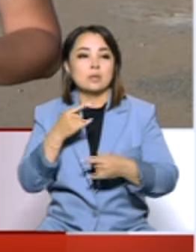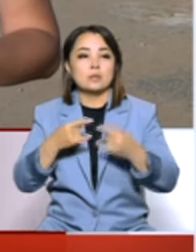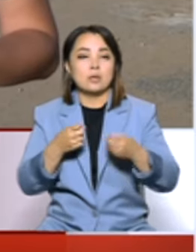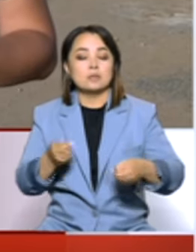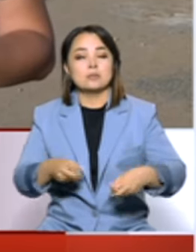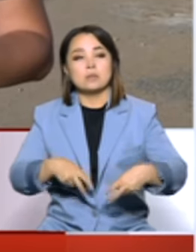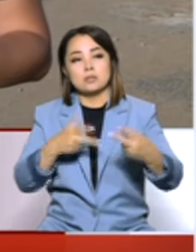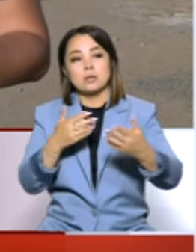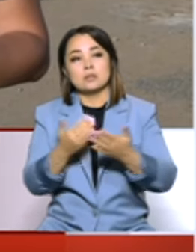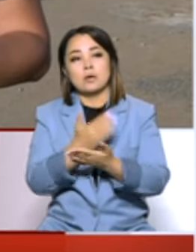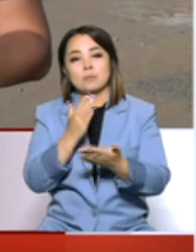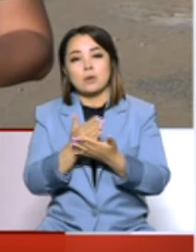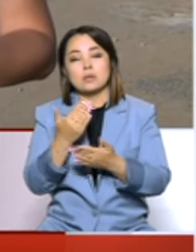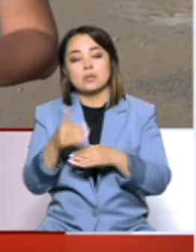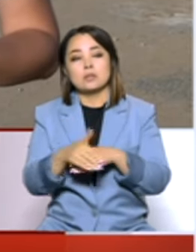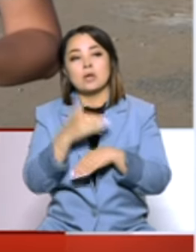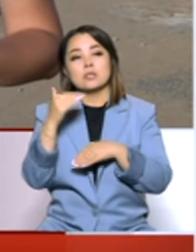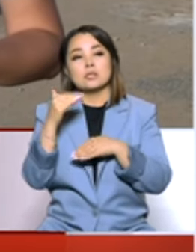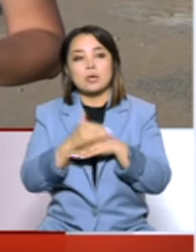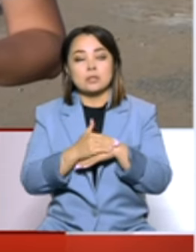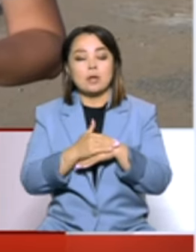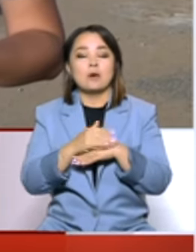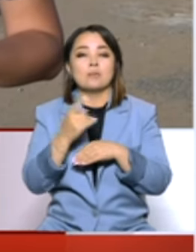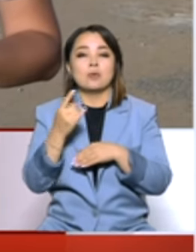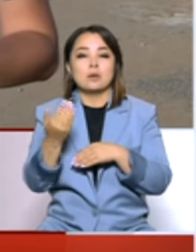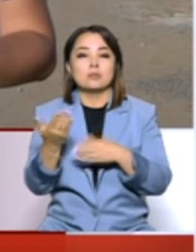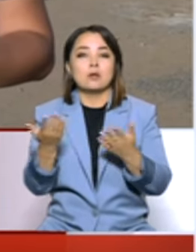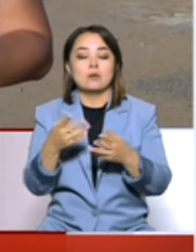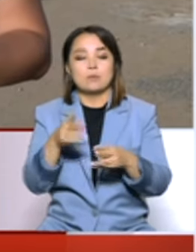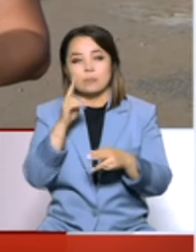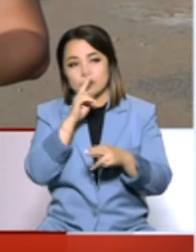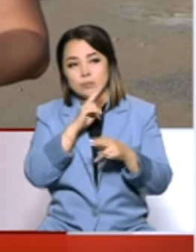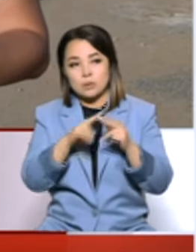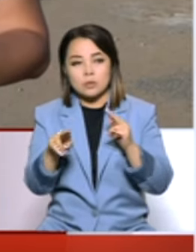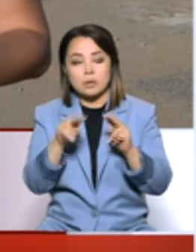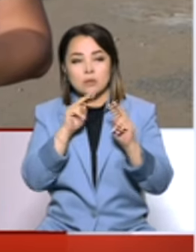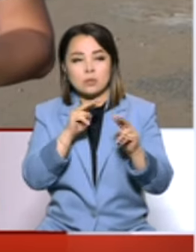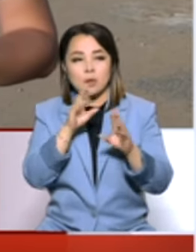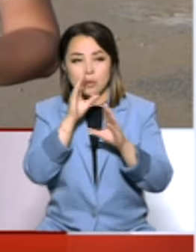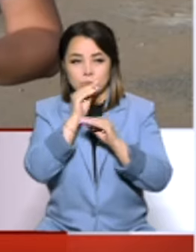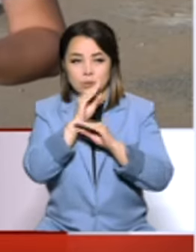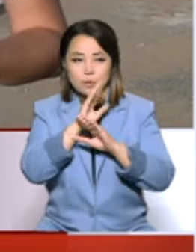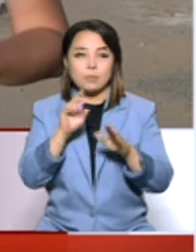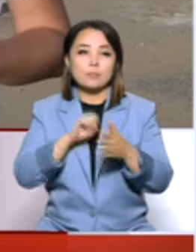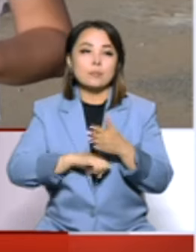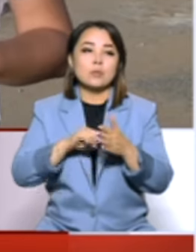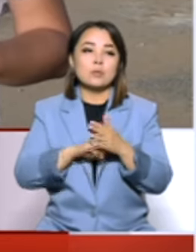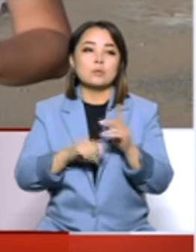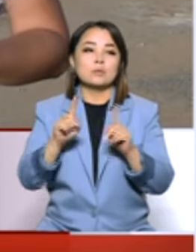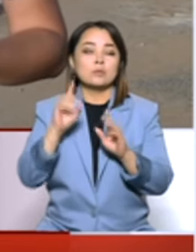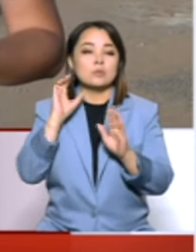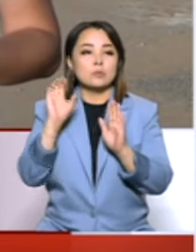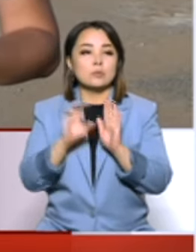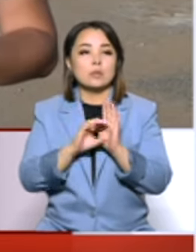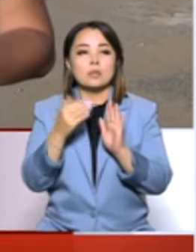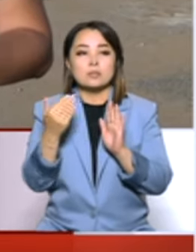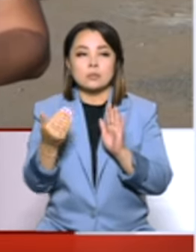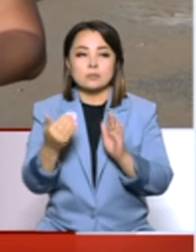шықты. Нұрсұлтан, кеш жарық, баладан қалай көз жазып қалған мән-жайды жеткізсеңіз.